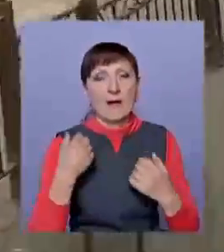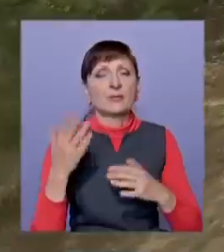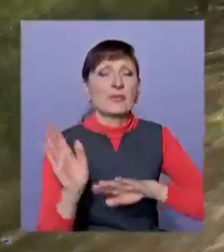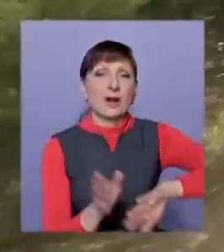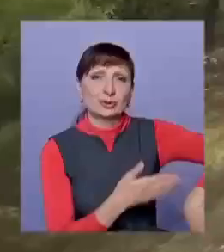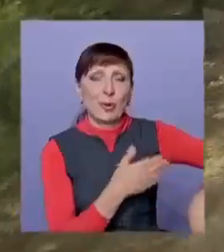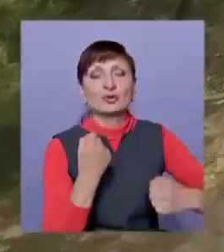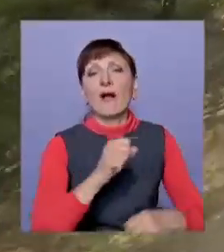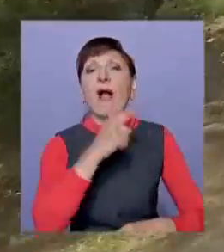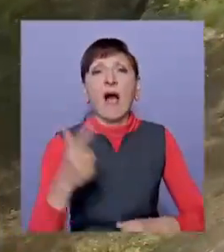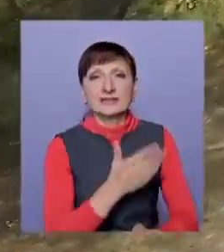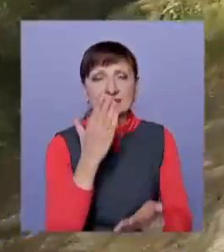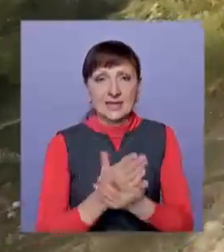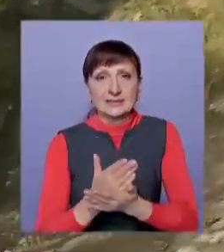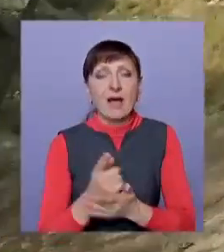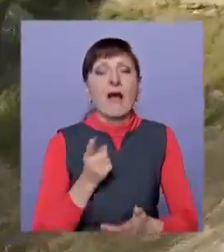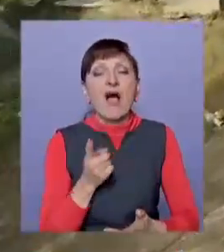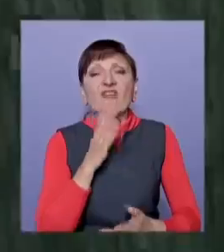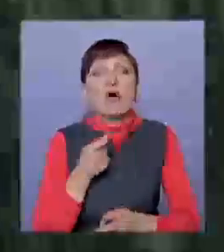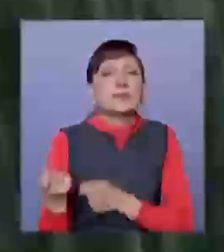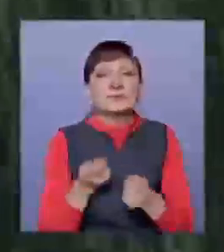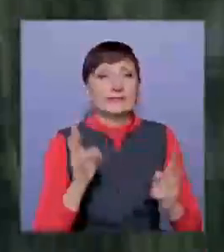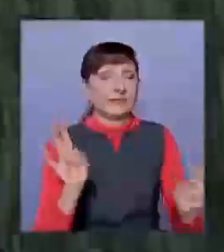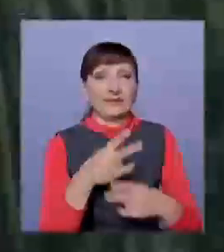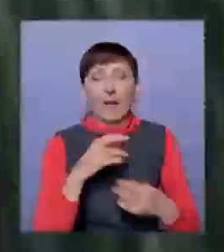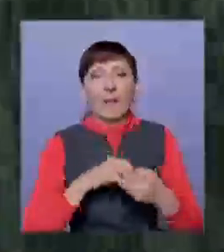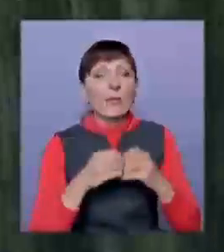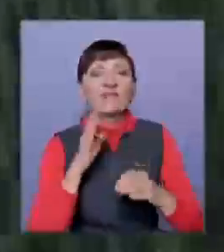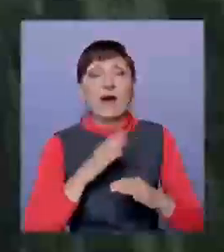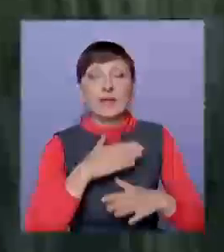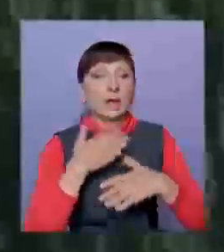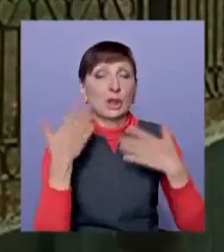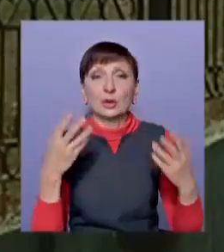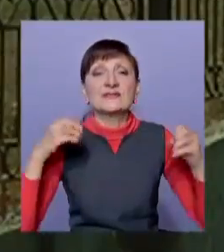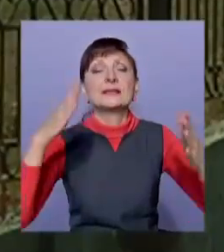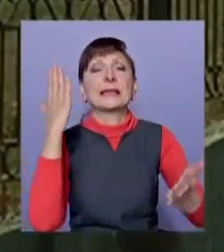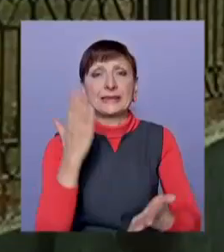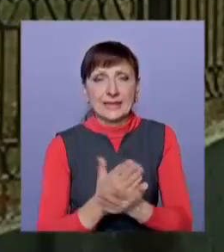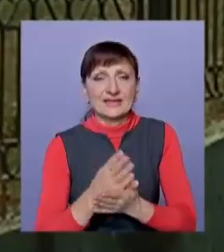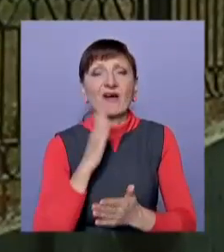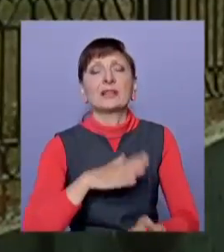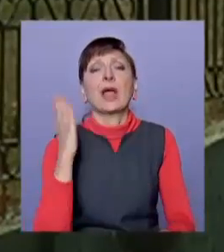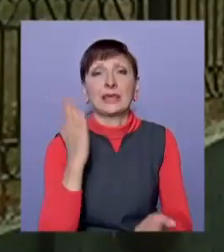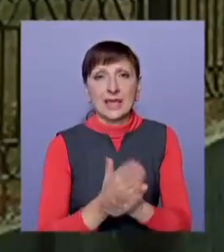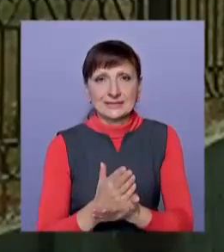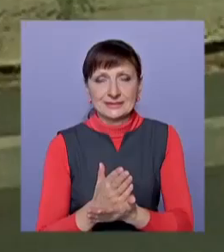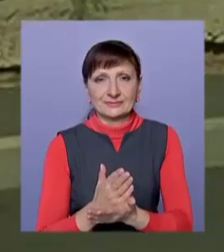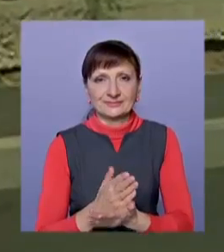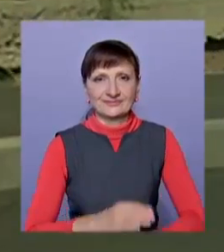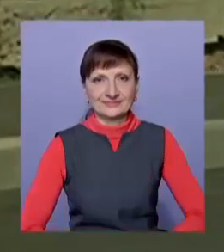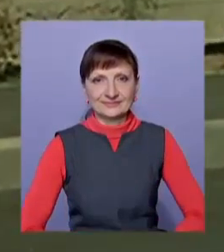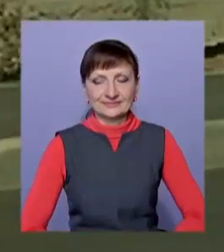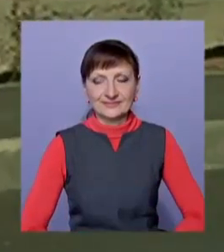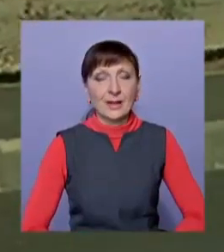Район газифицирован. И караулить по очереди водовоз не надо. Проблемы с водой и перебои с электричеством теперь вспоминаются как страшный сон.